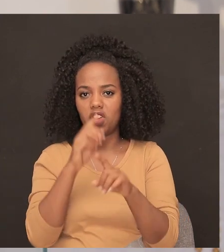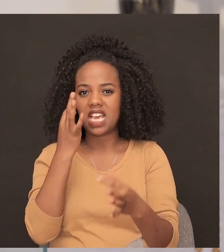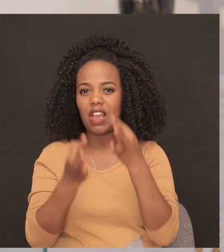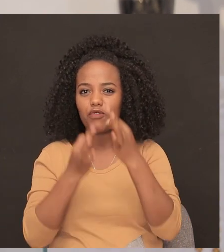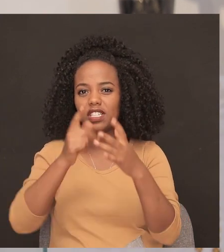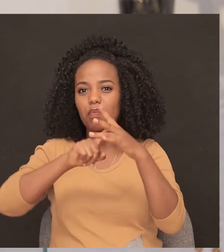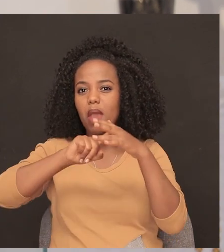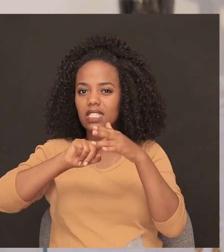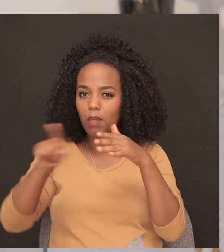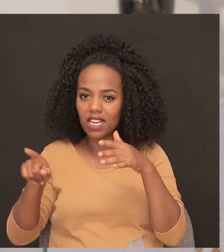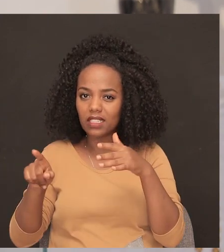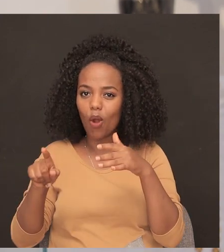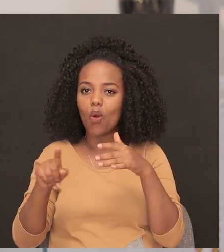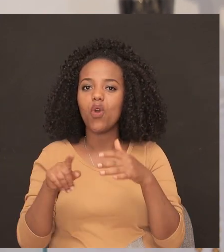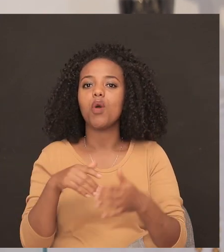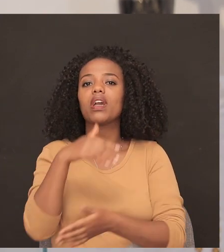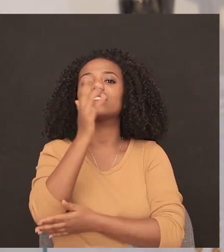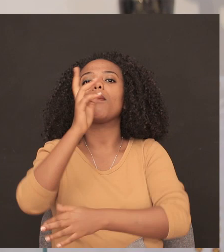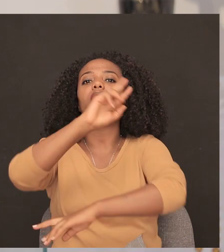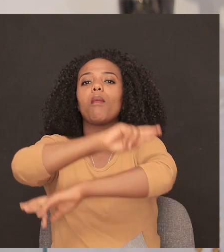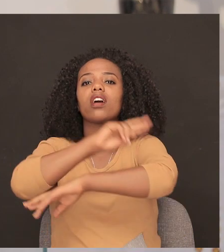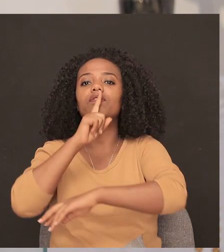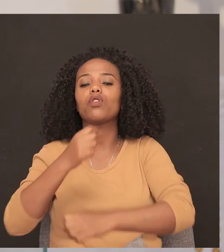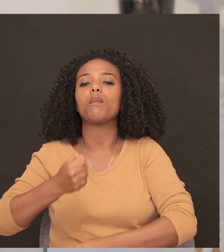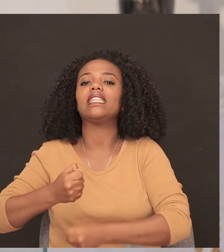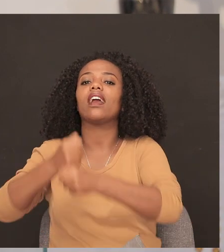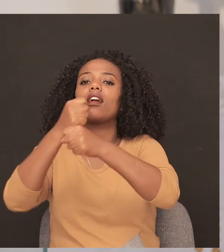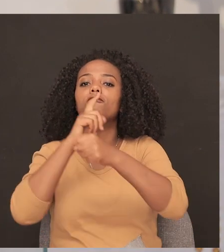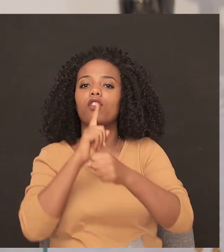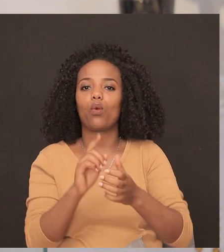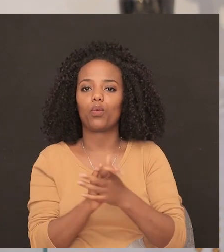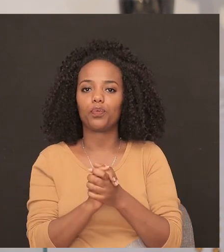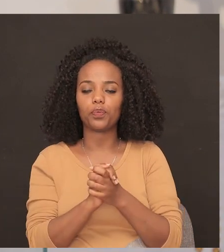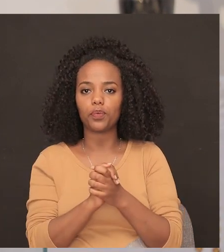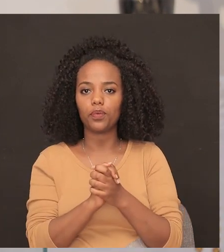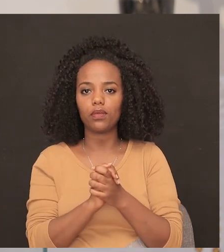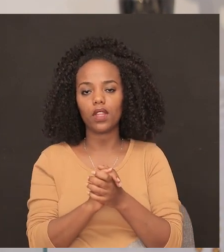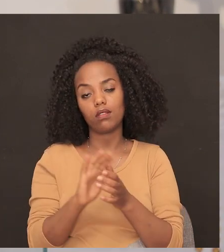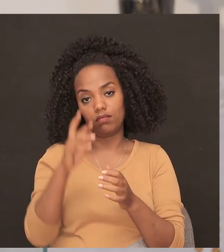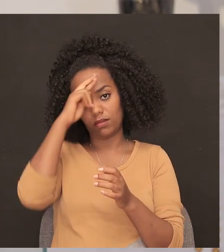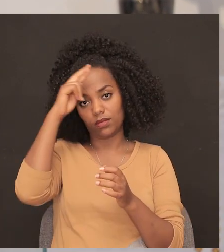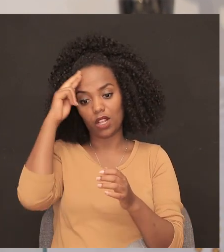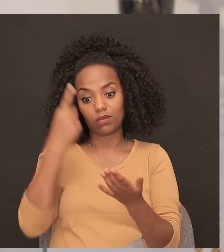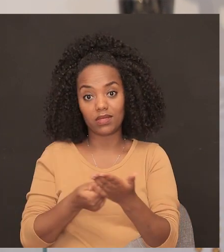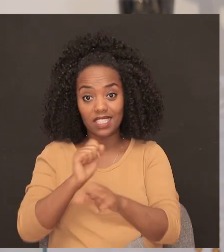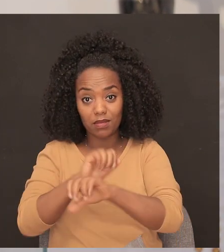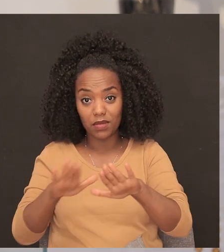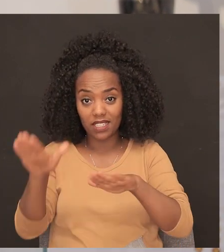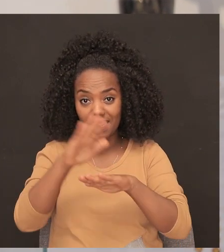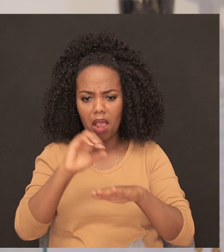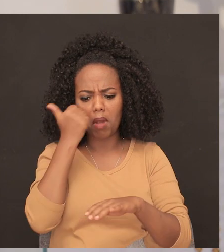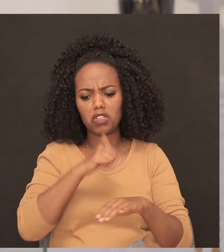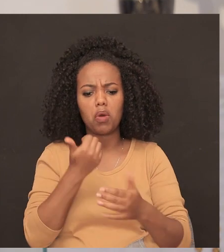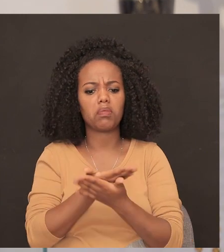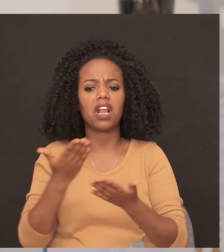ፍርድ የሚያስመልጠን በእግዚአብሔር ማረፍ ነው፣ መደገፍ ነው። ምክንያቱም እዚህ ምድር ላይ የትኛውም ነገር